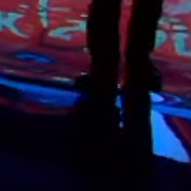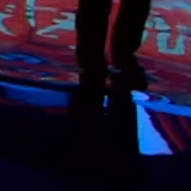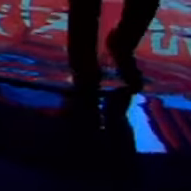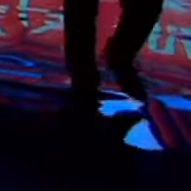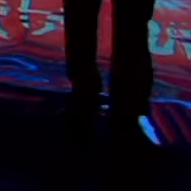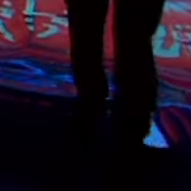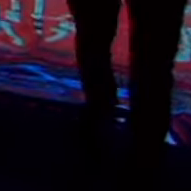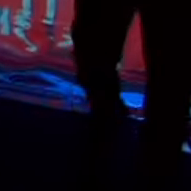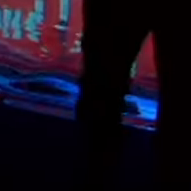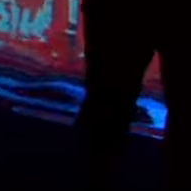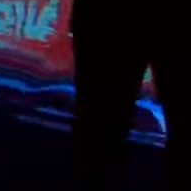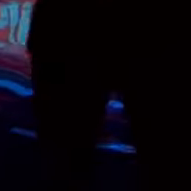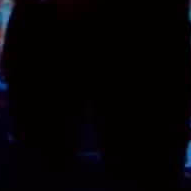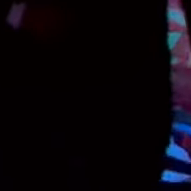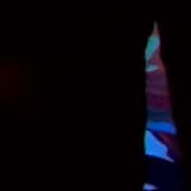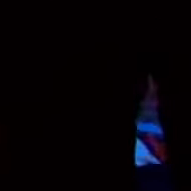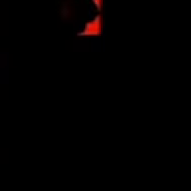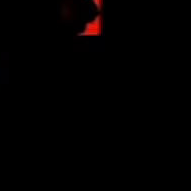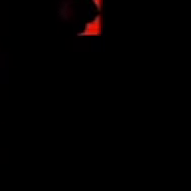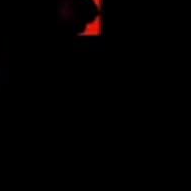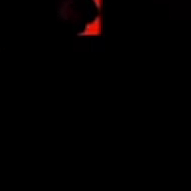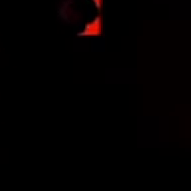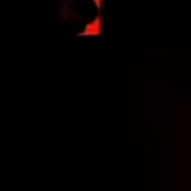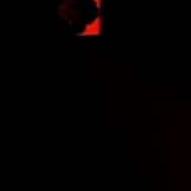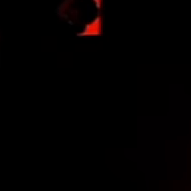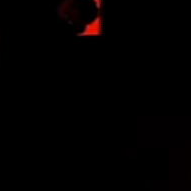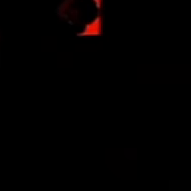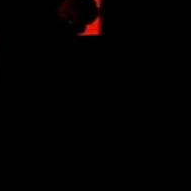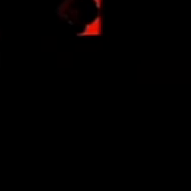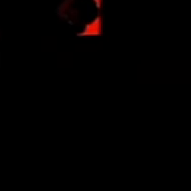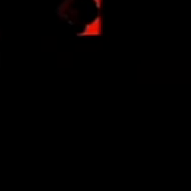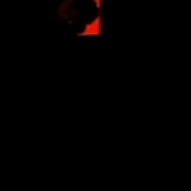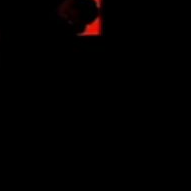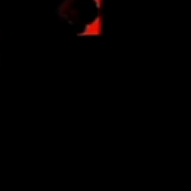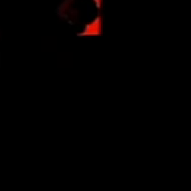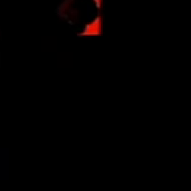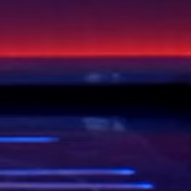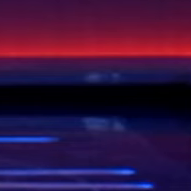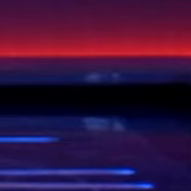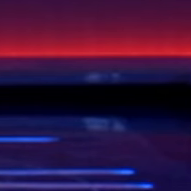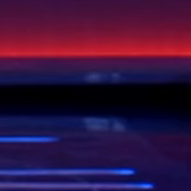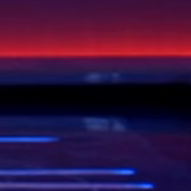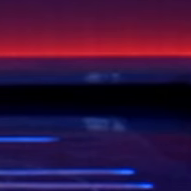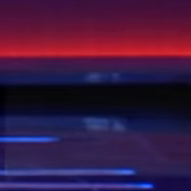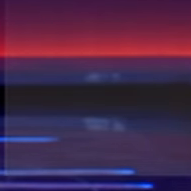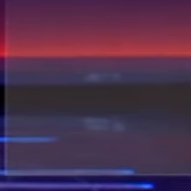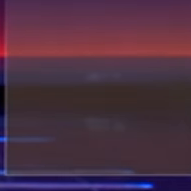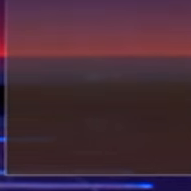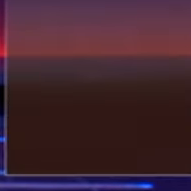Ұлттық арнада ашық алаң, студияда Ерғанат Көпжасар.